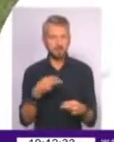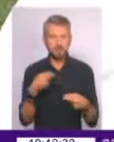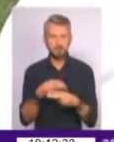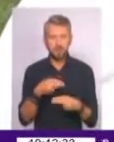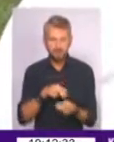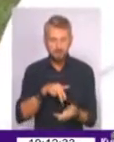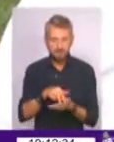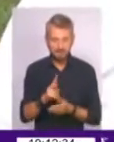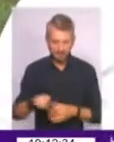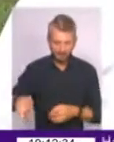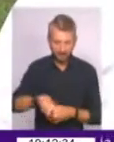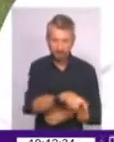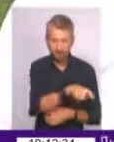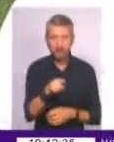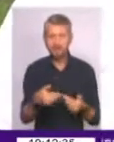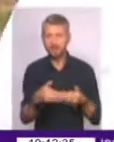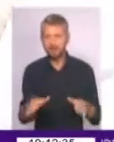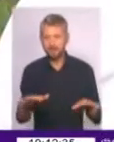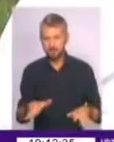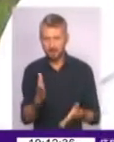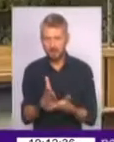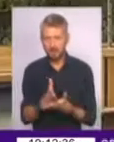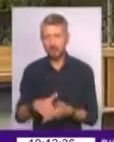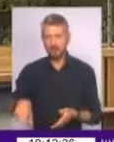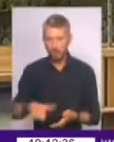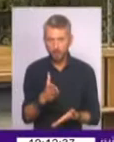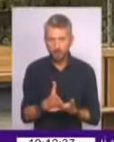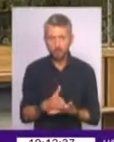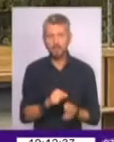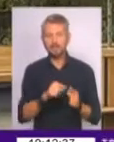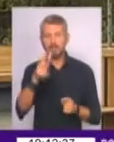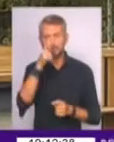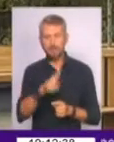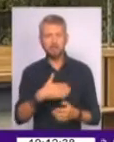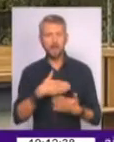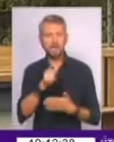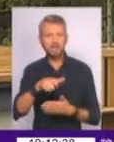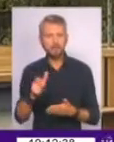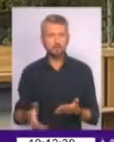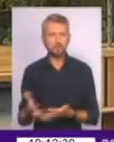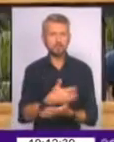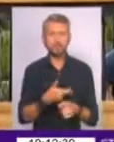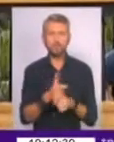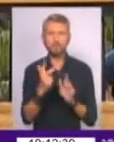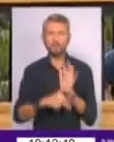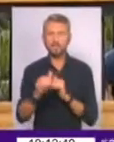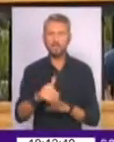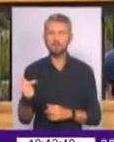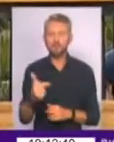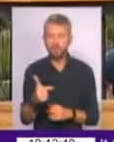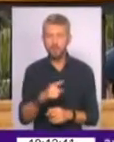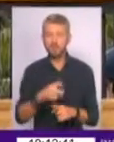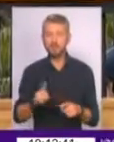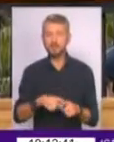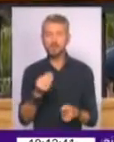підійти до самої Либіді. Там відкритий участок, є під'їзна дорога. За 3 місяці активістам вдалося зібрати понад 80 тисяч гривень. За ці